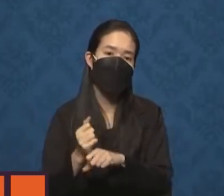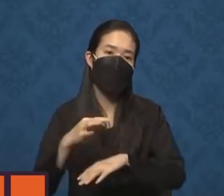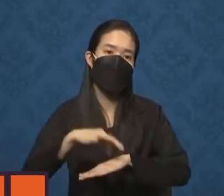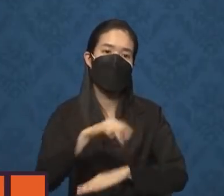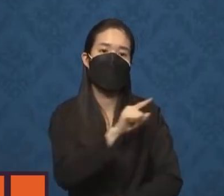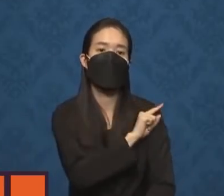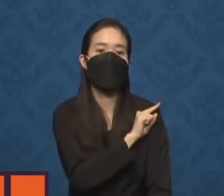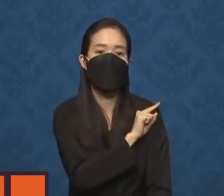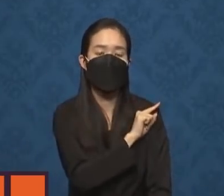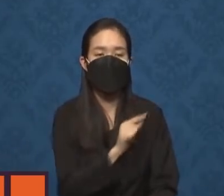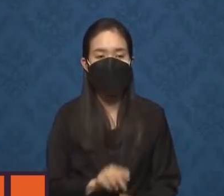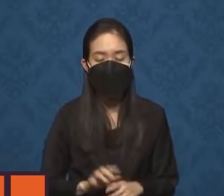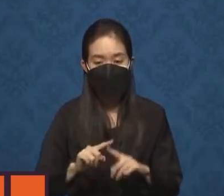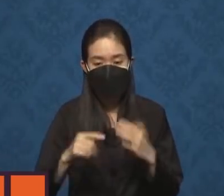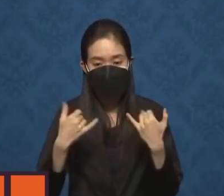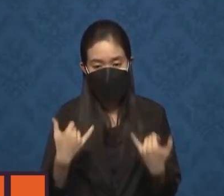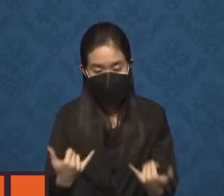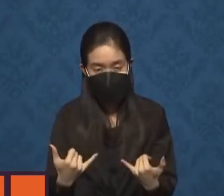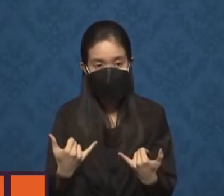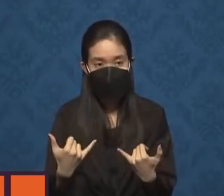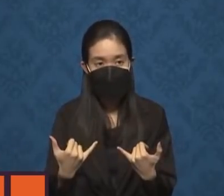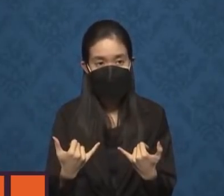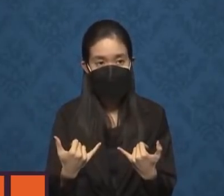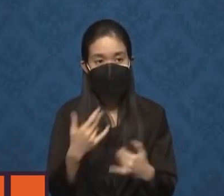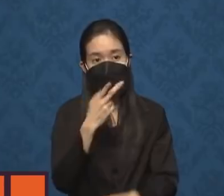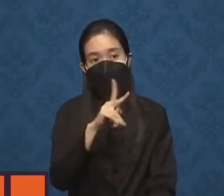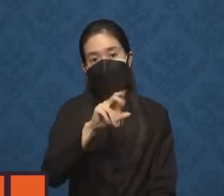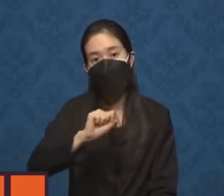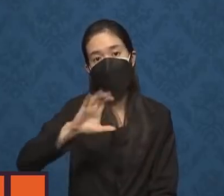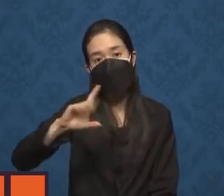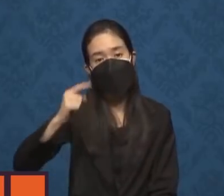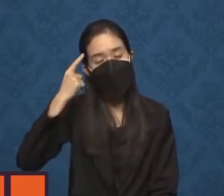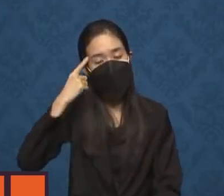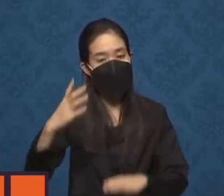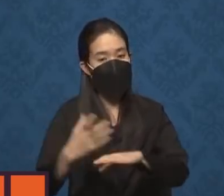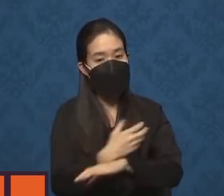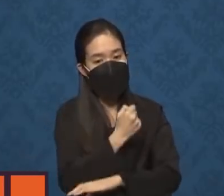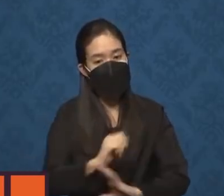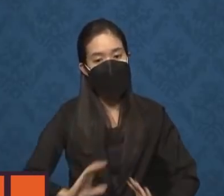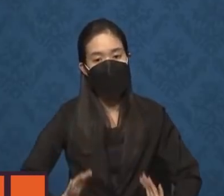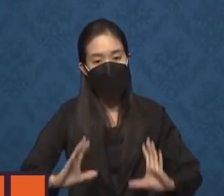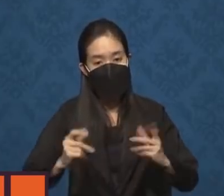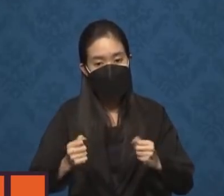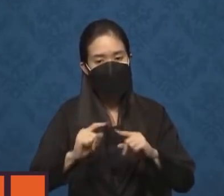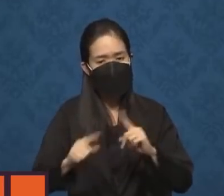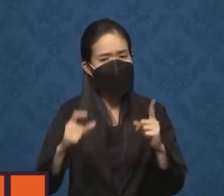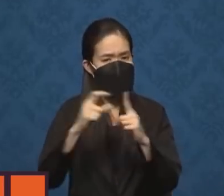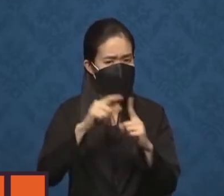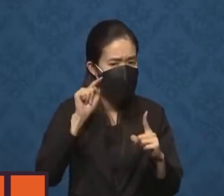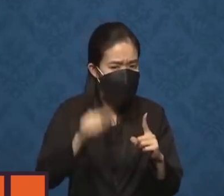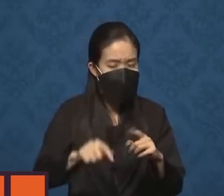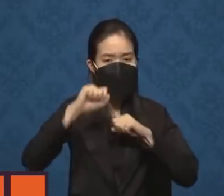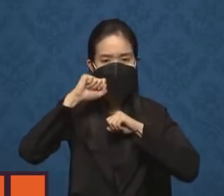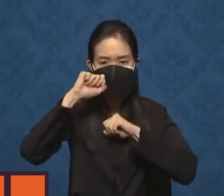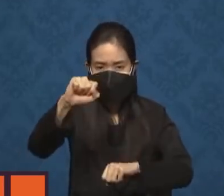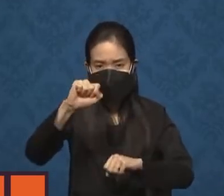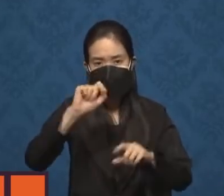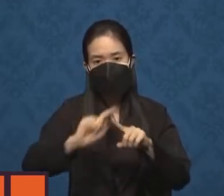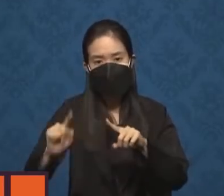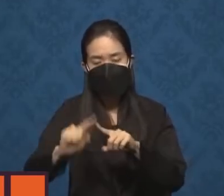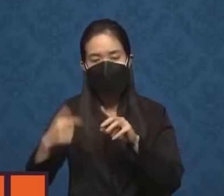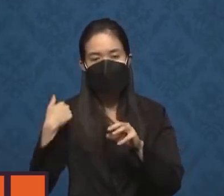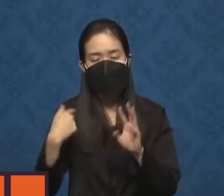และแม้ว่าปัจจุบันนะคะขอช.มหมดอำนาจไปแล้วตั้งแต่ประกาศและคำสั่งก็ยังถูกรับรองโดยมาตรา